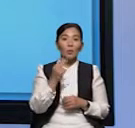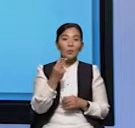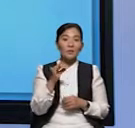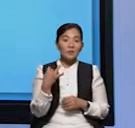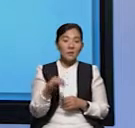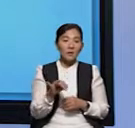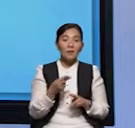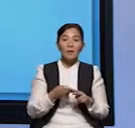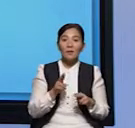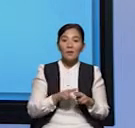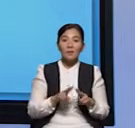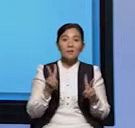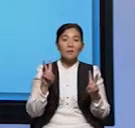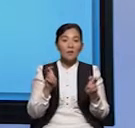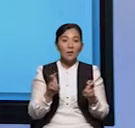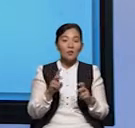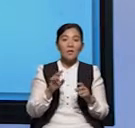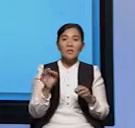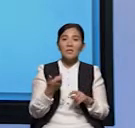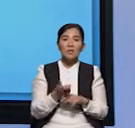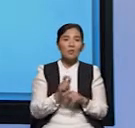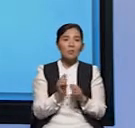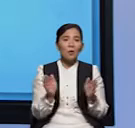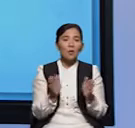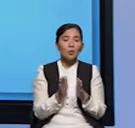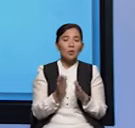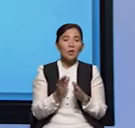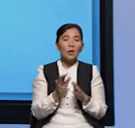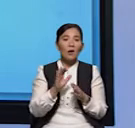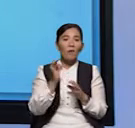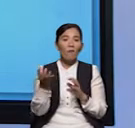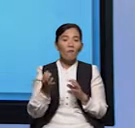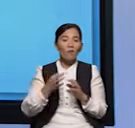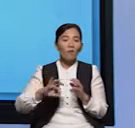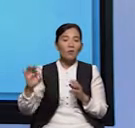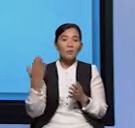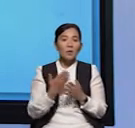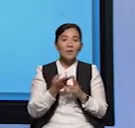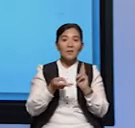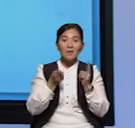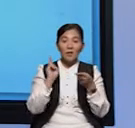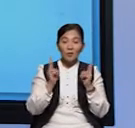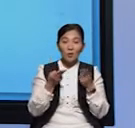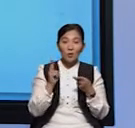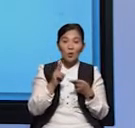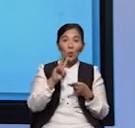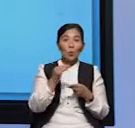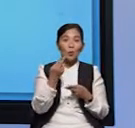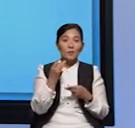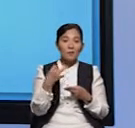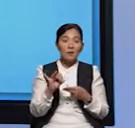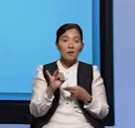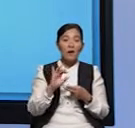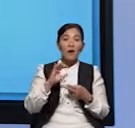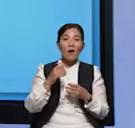Куцый. Куцый – это значит слишком короткий хвост. Например, у зайчишки куцый